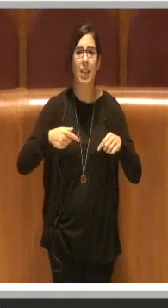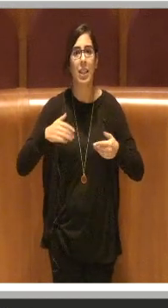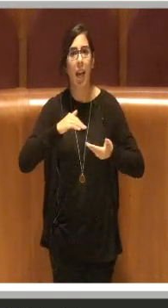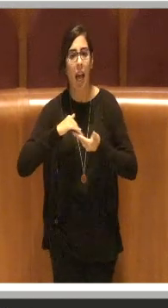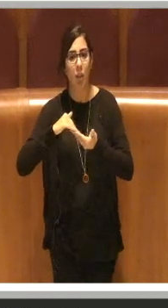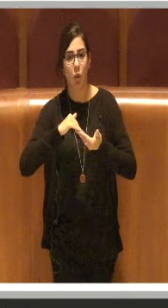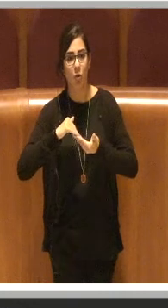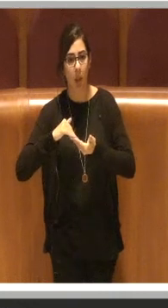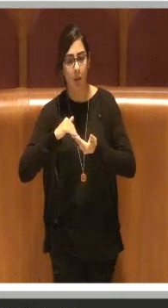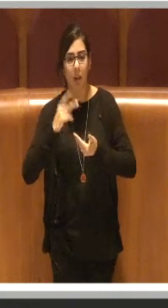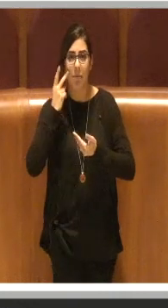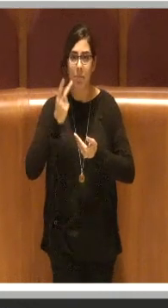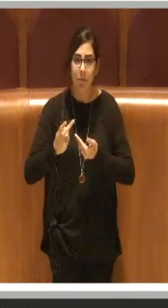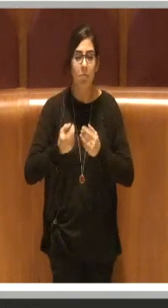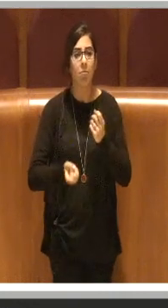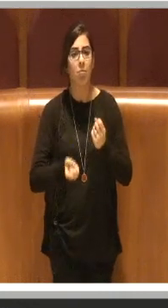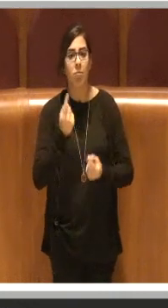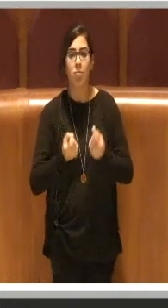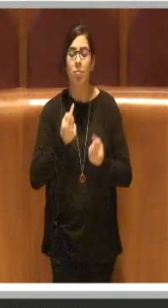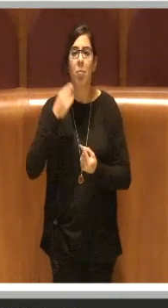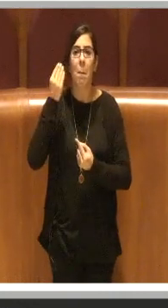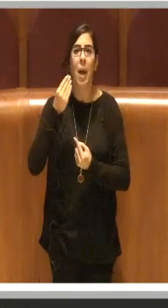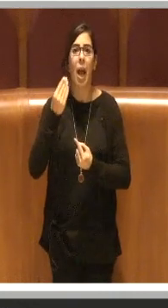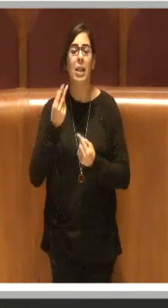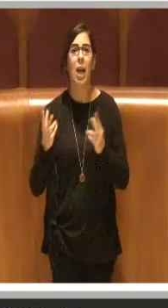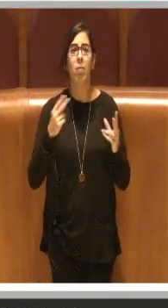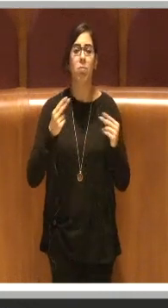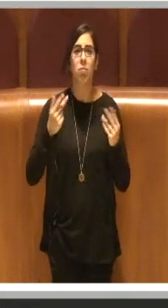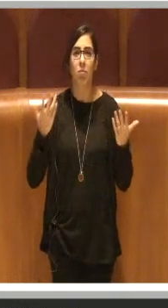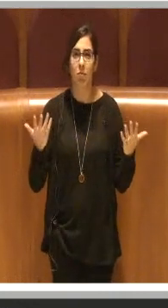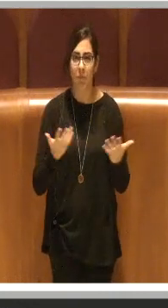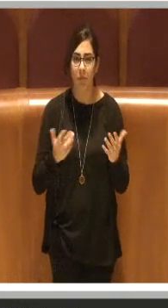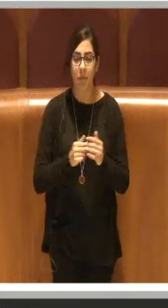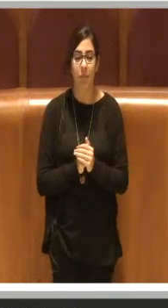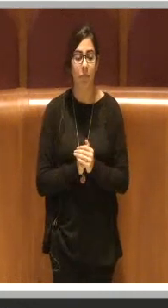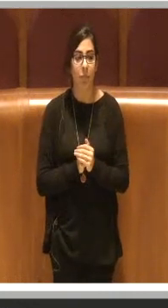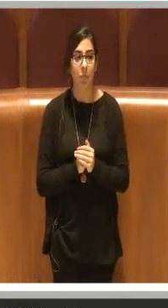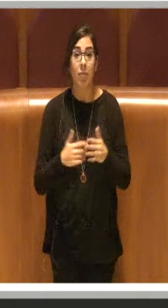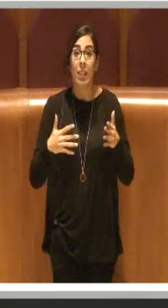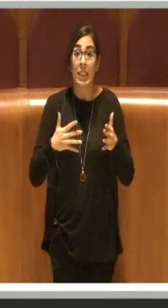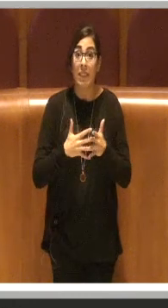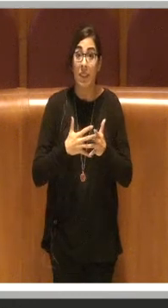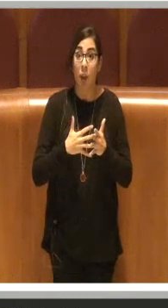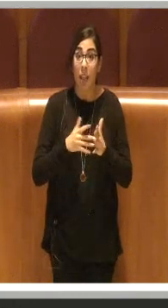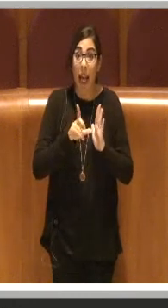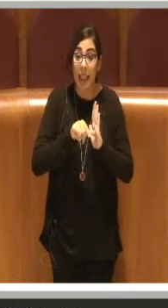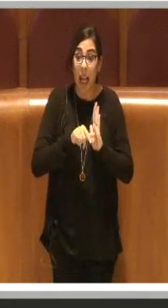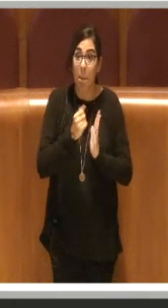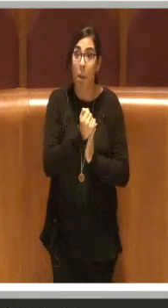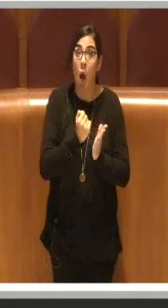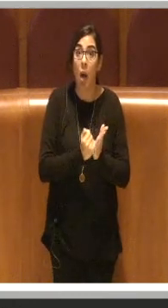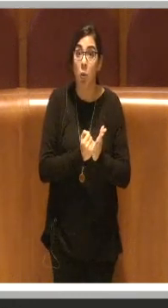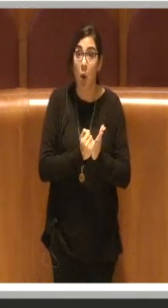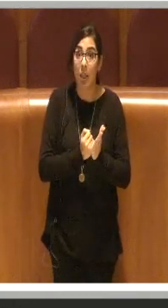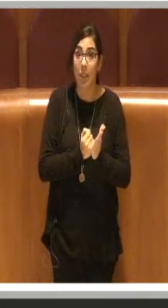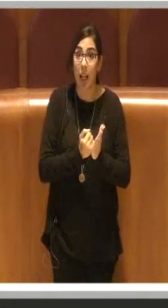alcune osservazioni relative a difficoltà dal punto di vista dei tempi, delle autorizzazioni,